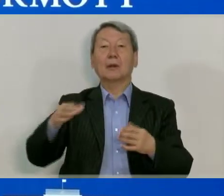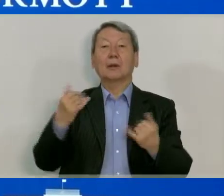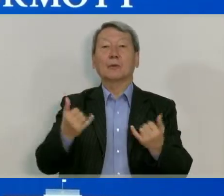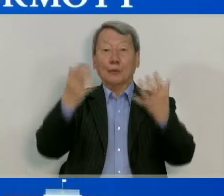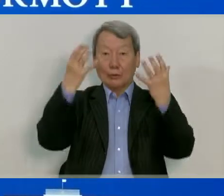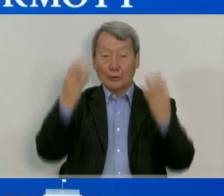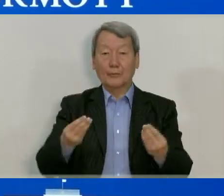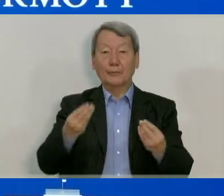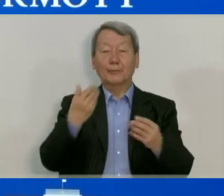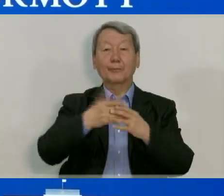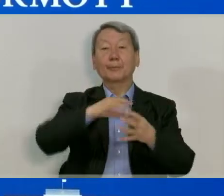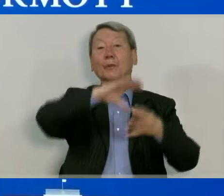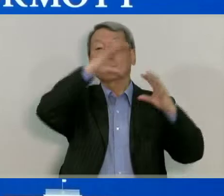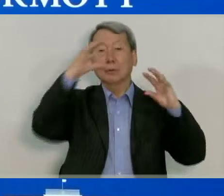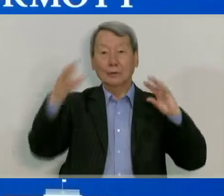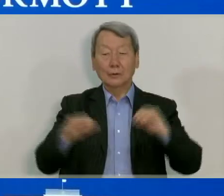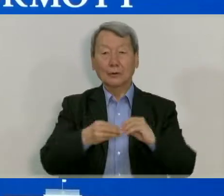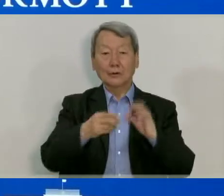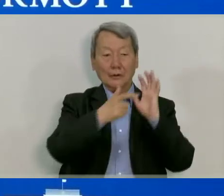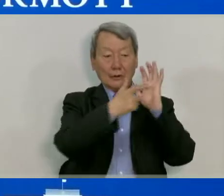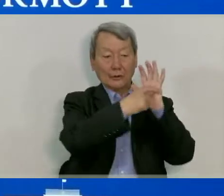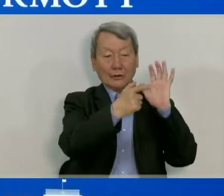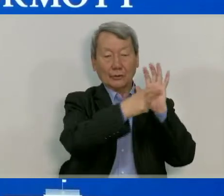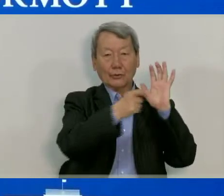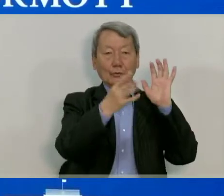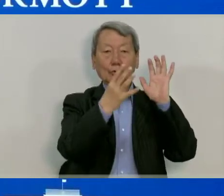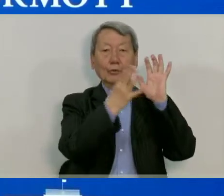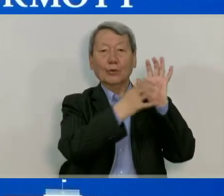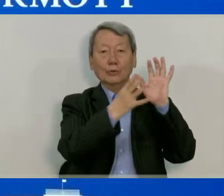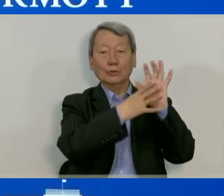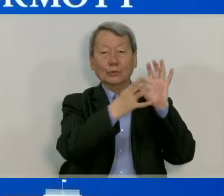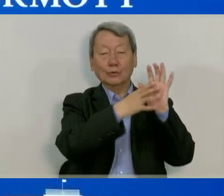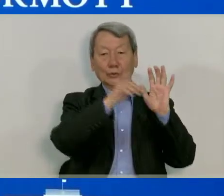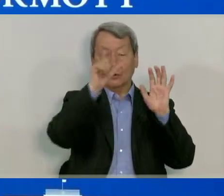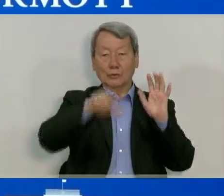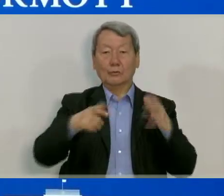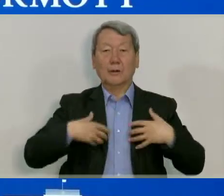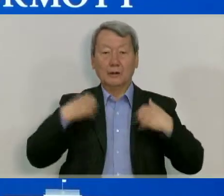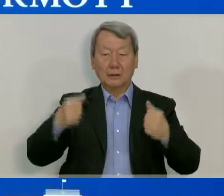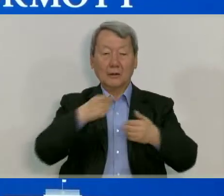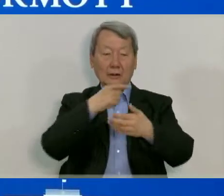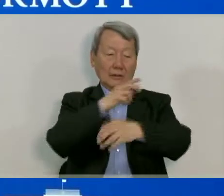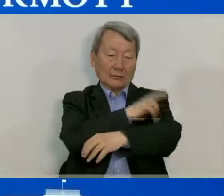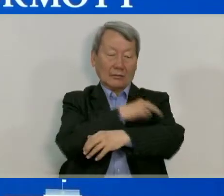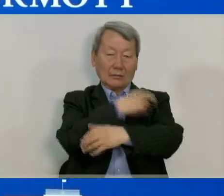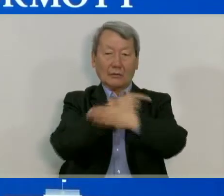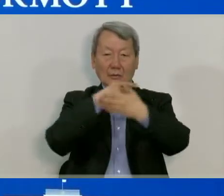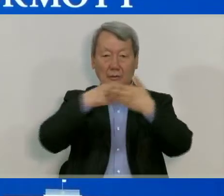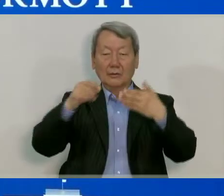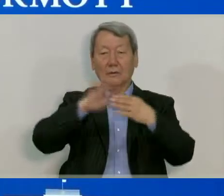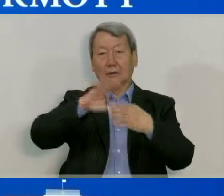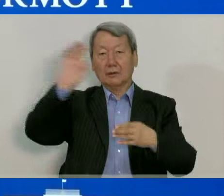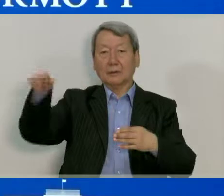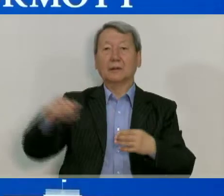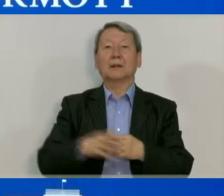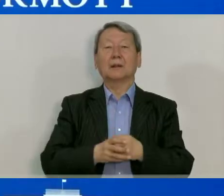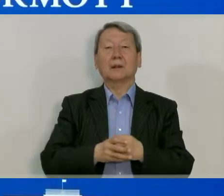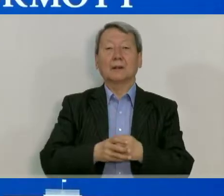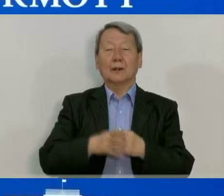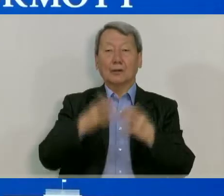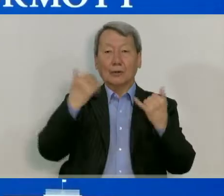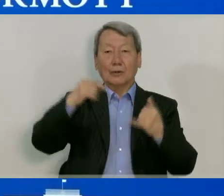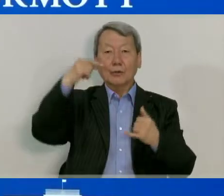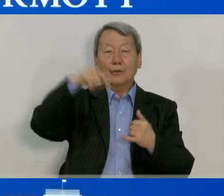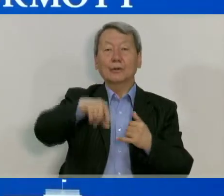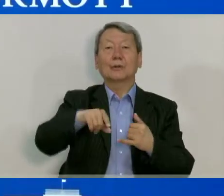Бүгүнкү күндө ошентип жалпы 709 бейтап айыгып ооруканадан чыгарылган. Ошол